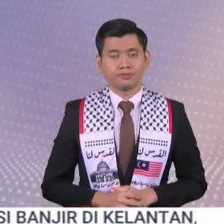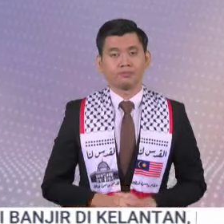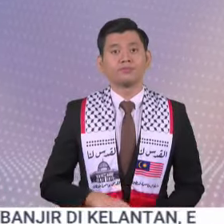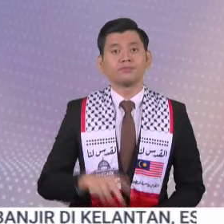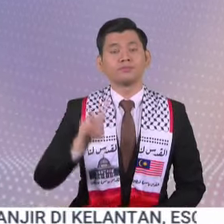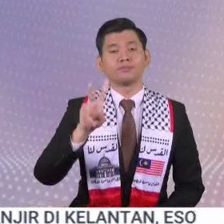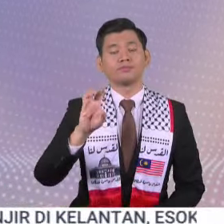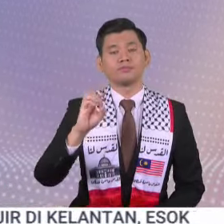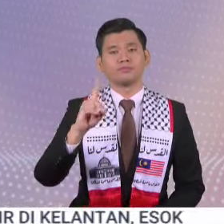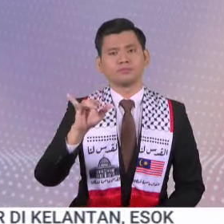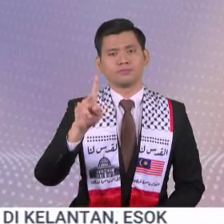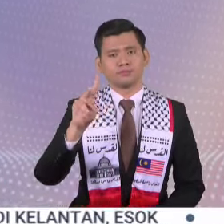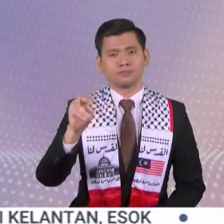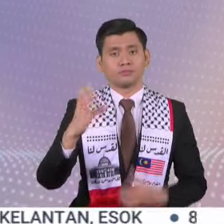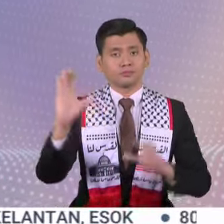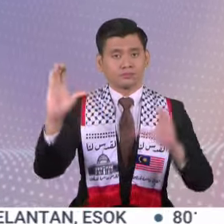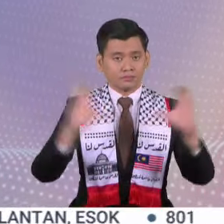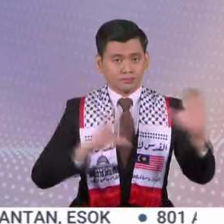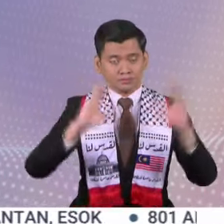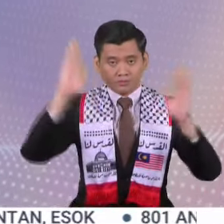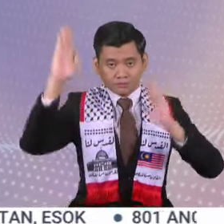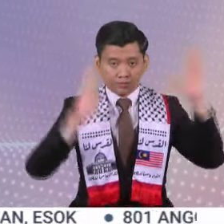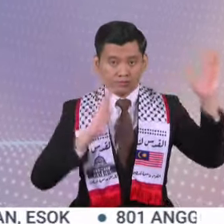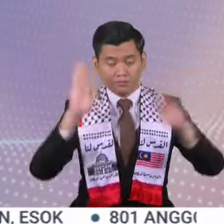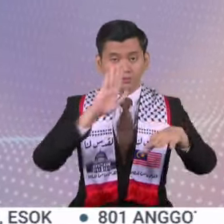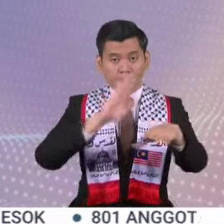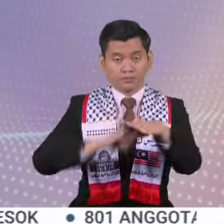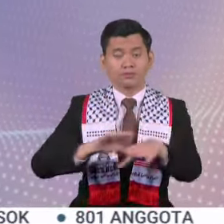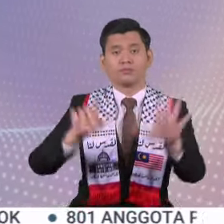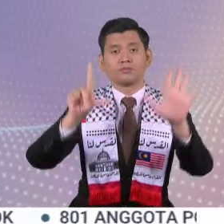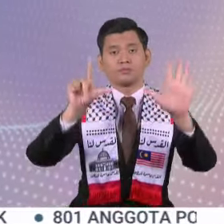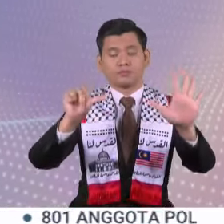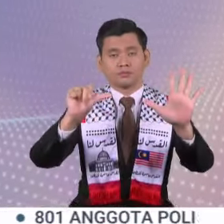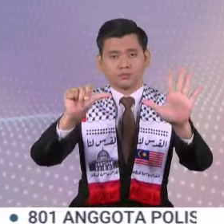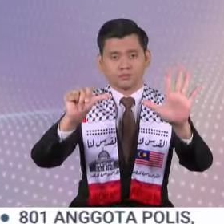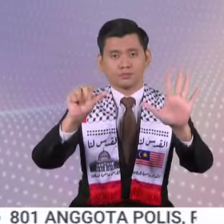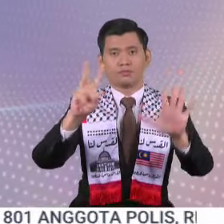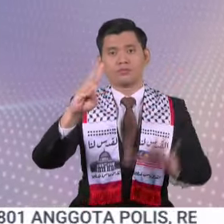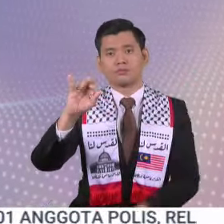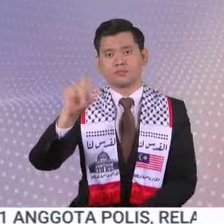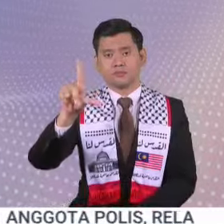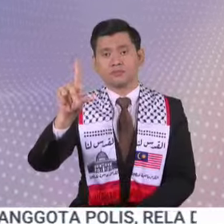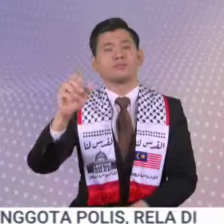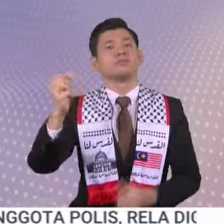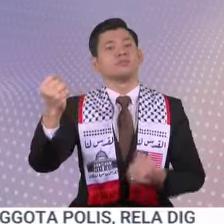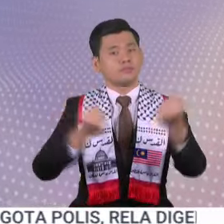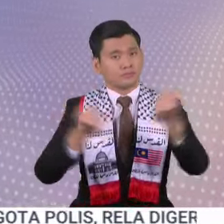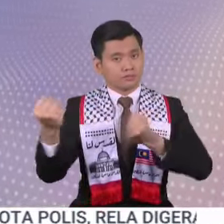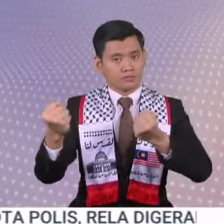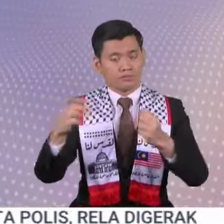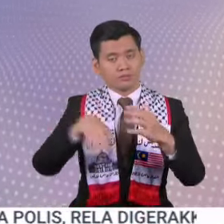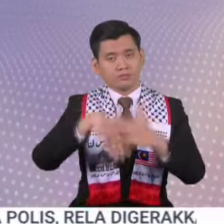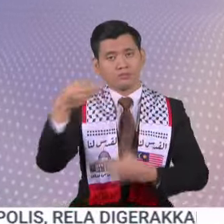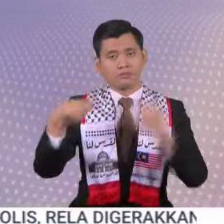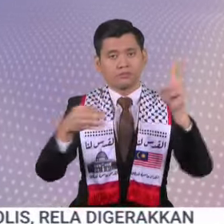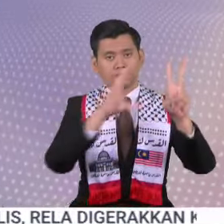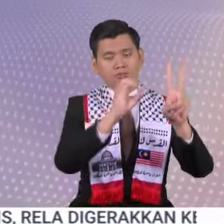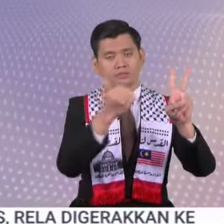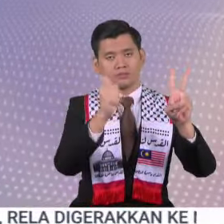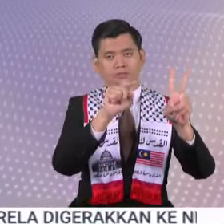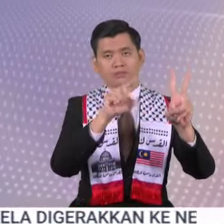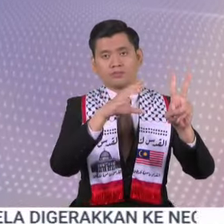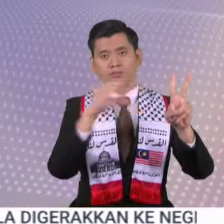Volkswagen Passenger Cars Malaysia, Vpcm, memanggil semula 6 model kenderaan yang dikeluarkan antara tahun 2010 dan